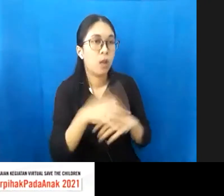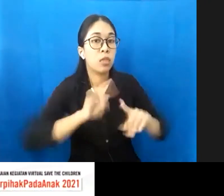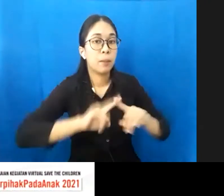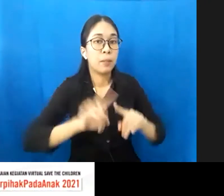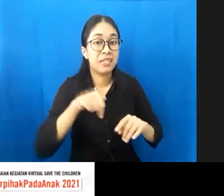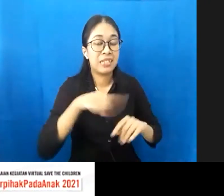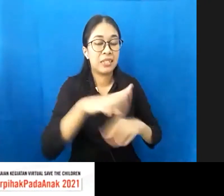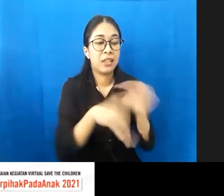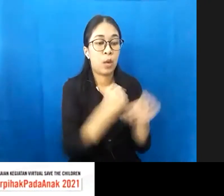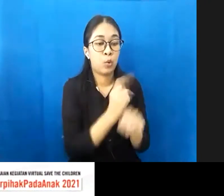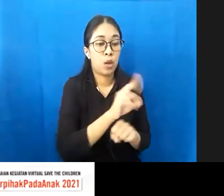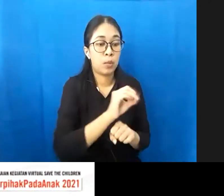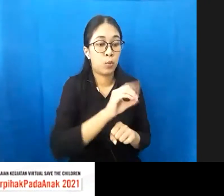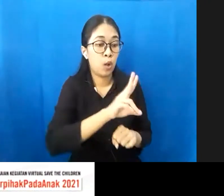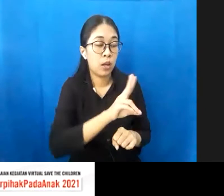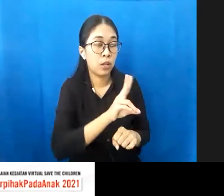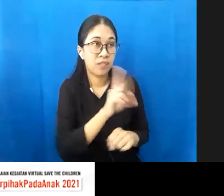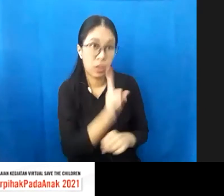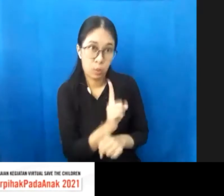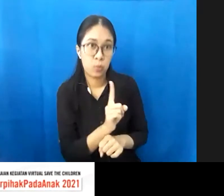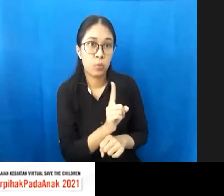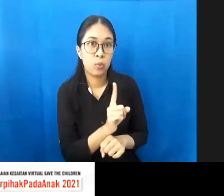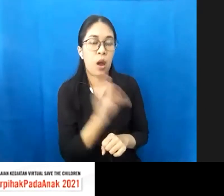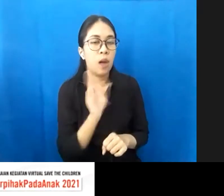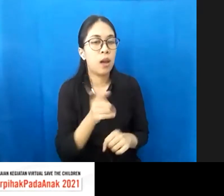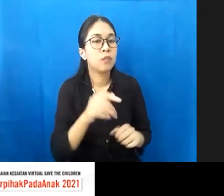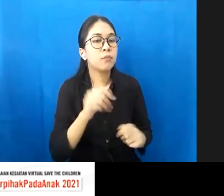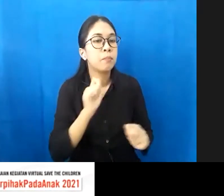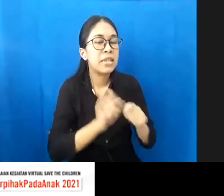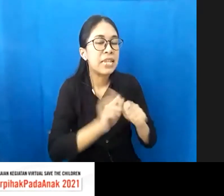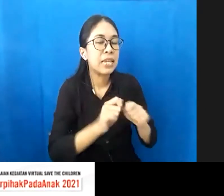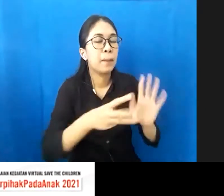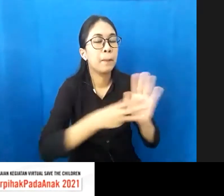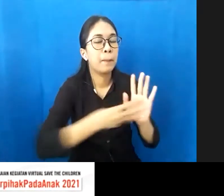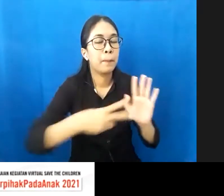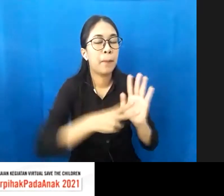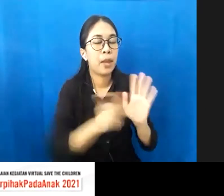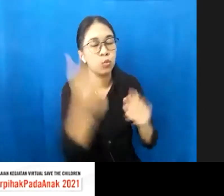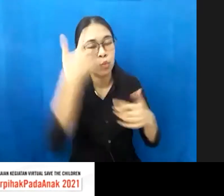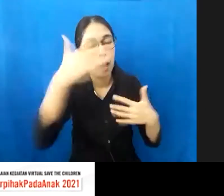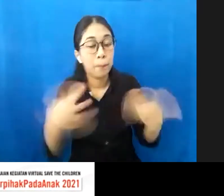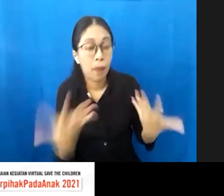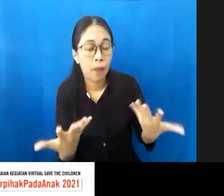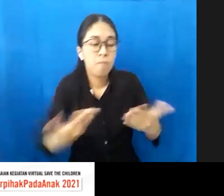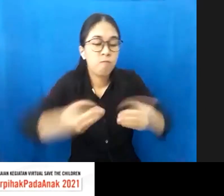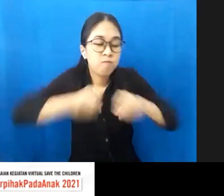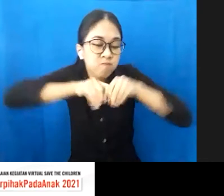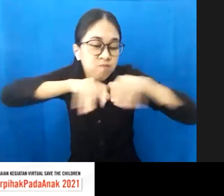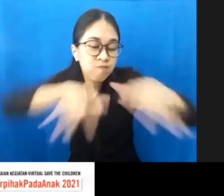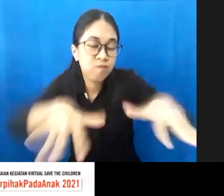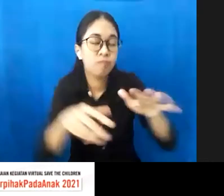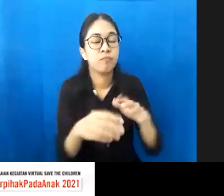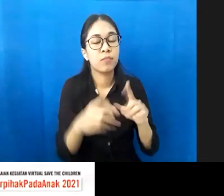2021 kita membuat menu untuk perluasan Kalakarya dengan bersumber dari dana